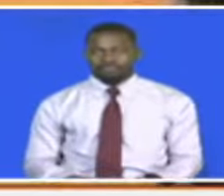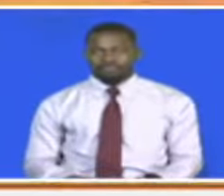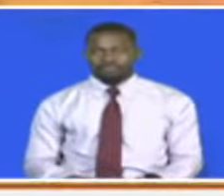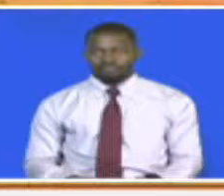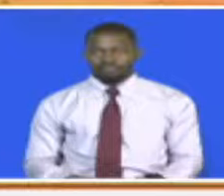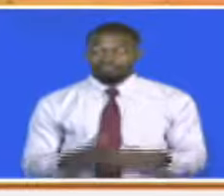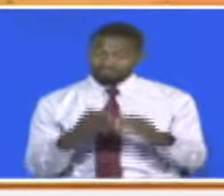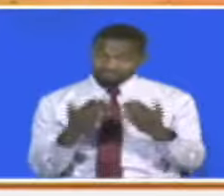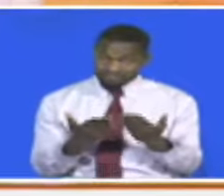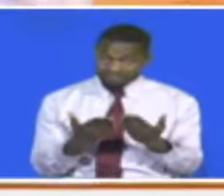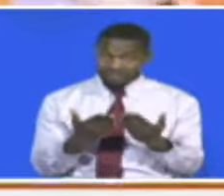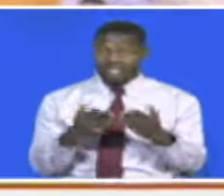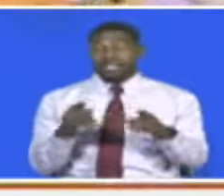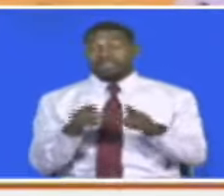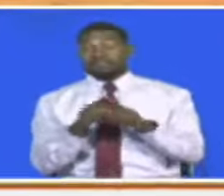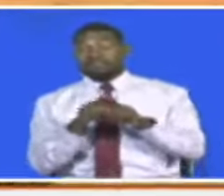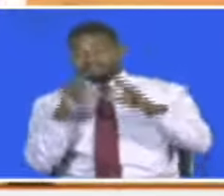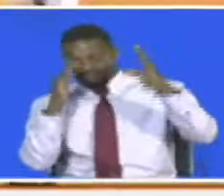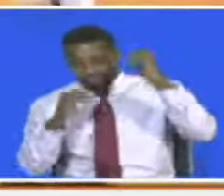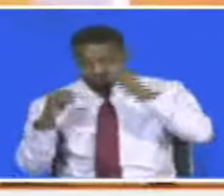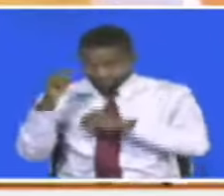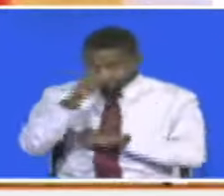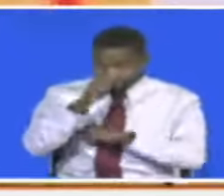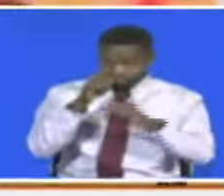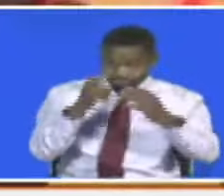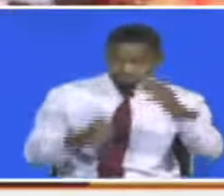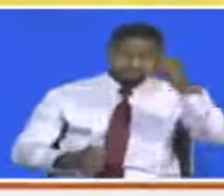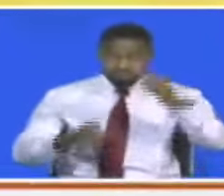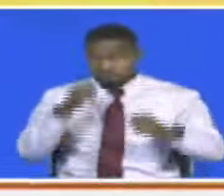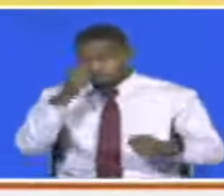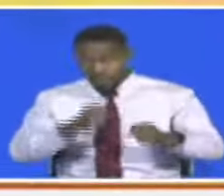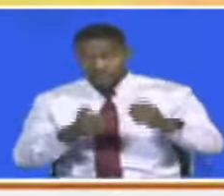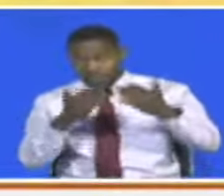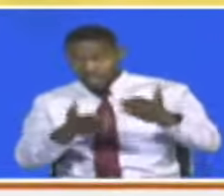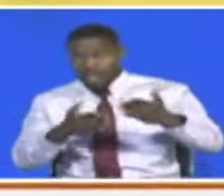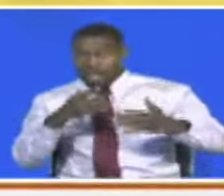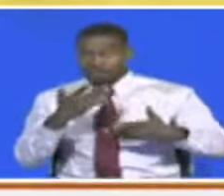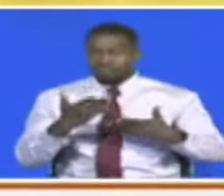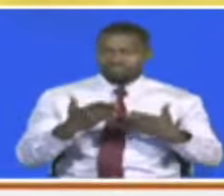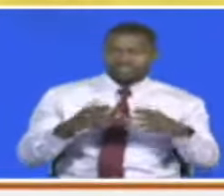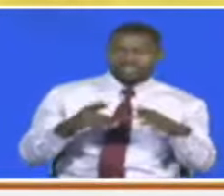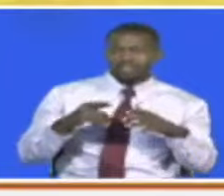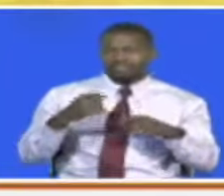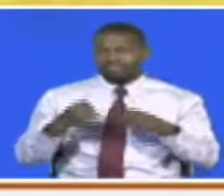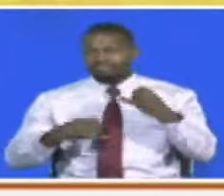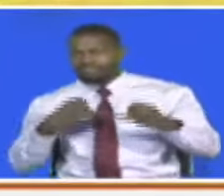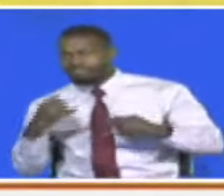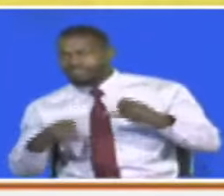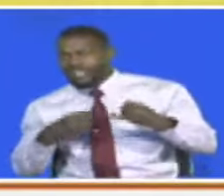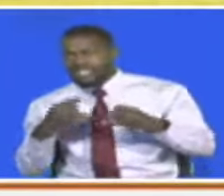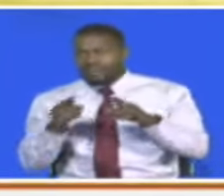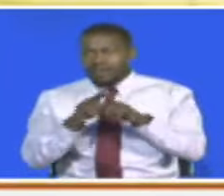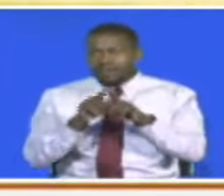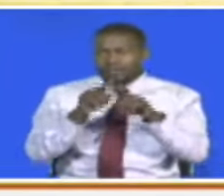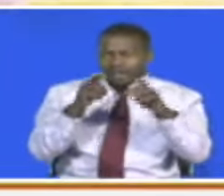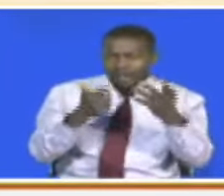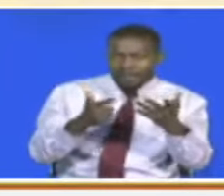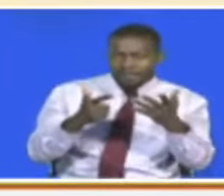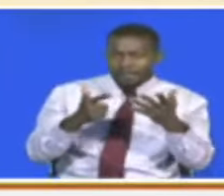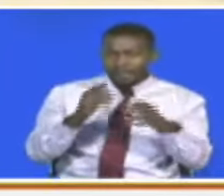Na kama kawaida jeshi la taifa lilikuwa ange kwa burudani na gwaride la kutoa heshima kwa Rais William Ruto.